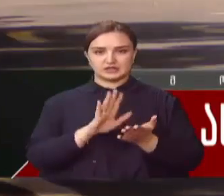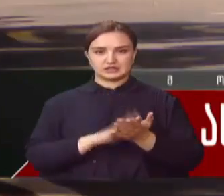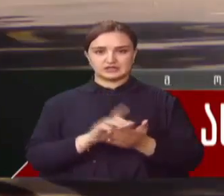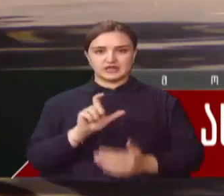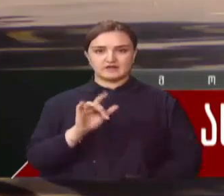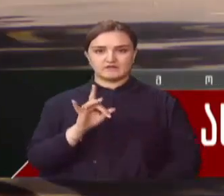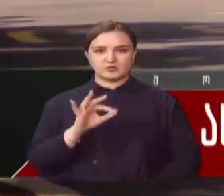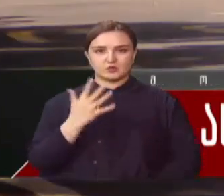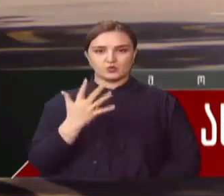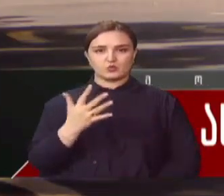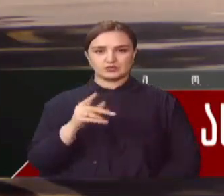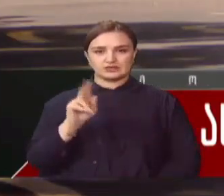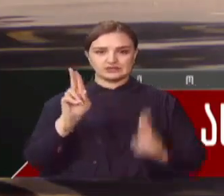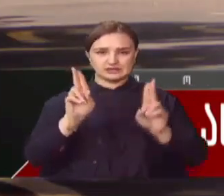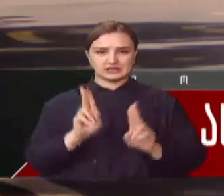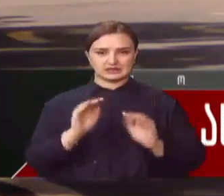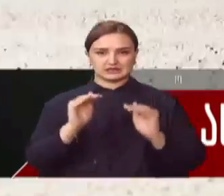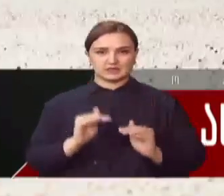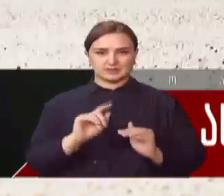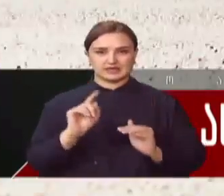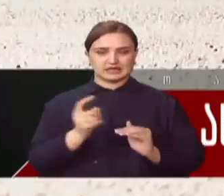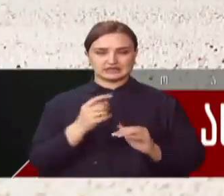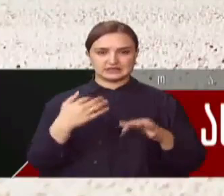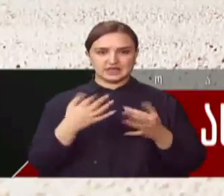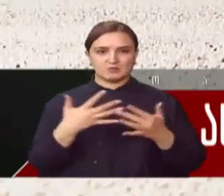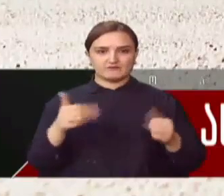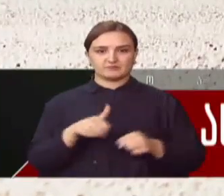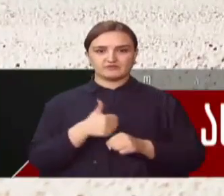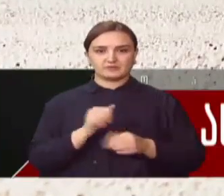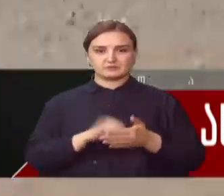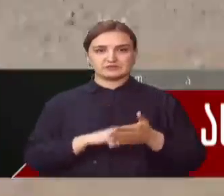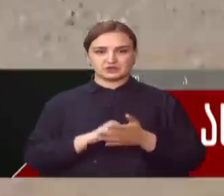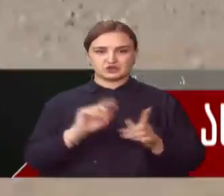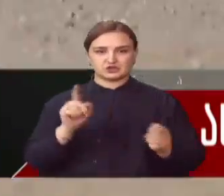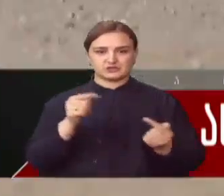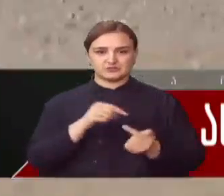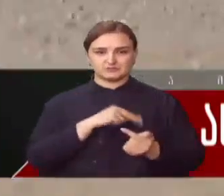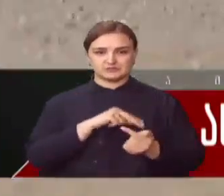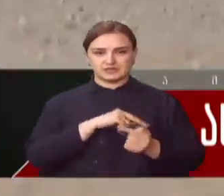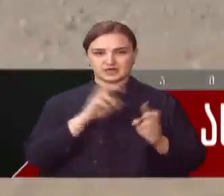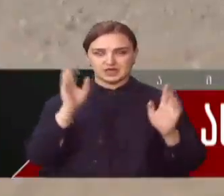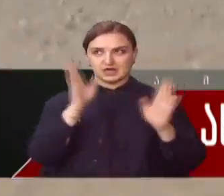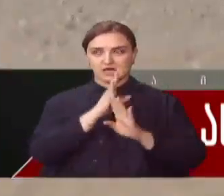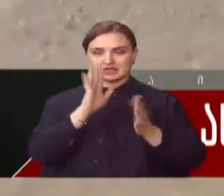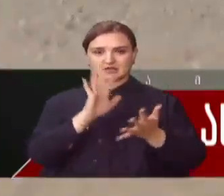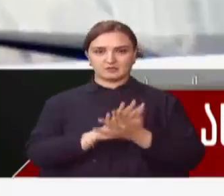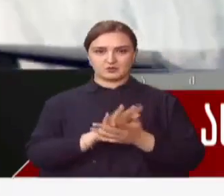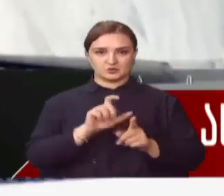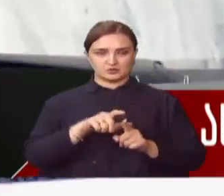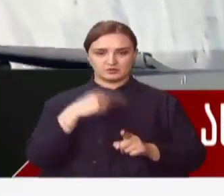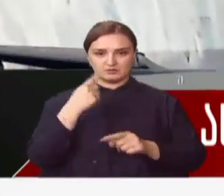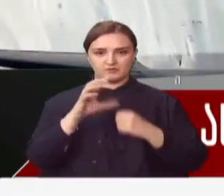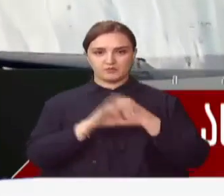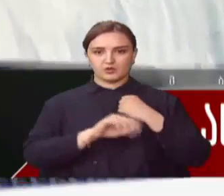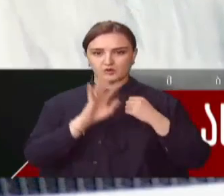5 სტანდარტზე დაბალი ხარისხის ავტომობილი. მთავარ მიზეზად შესაბამისი სამსახურები ჰაერის დაბინძურებას ასახელებენ. ბოლო